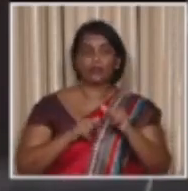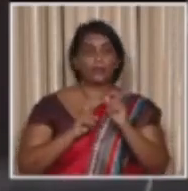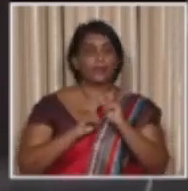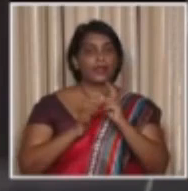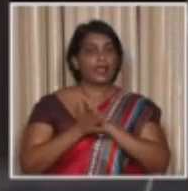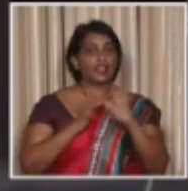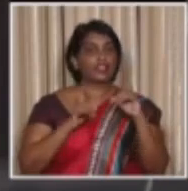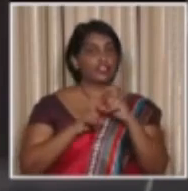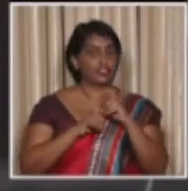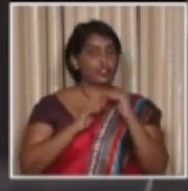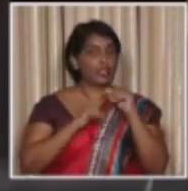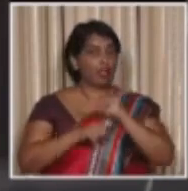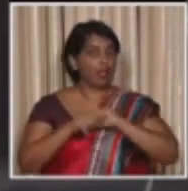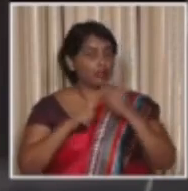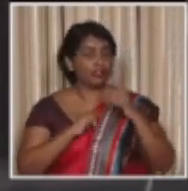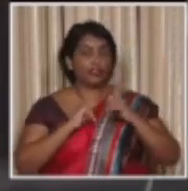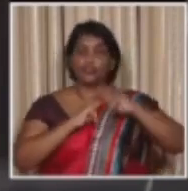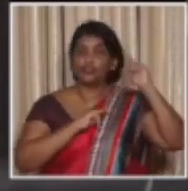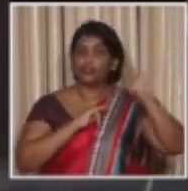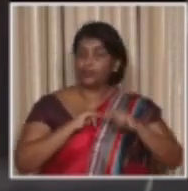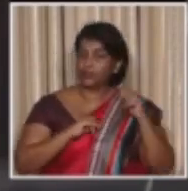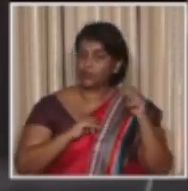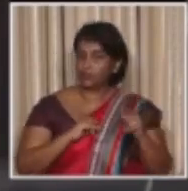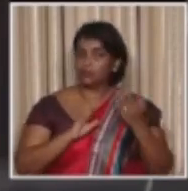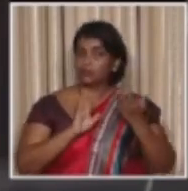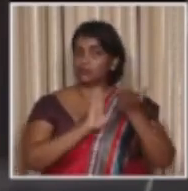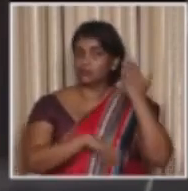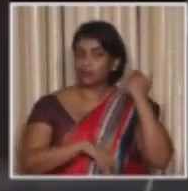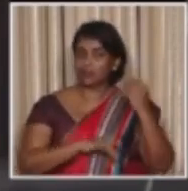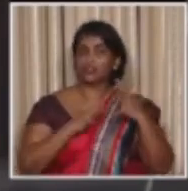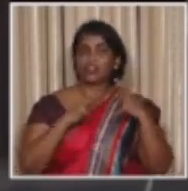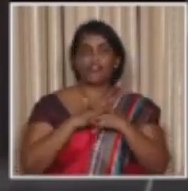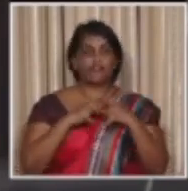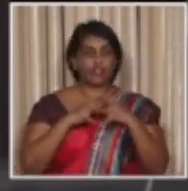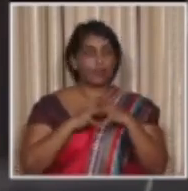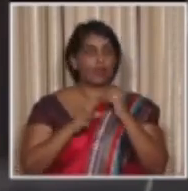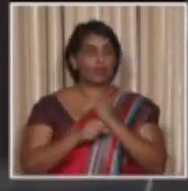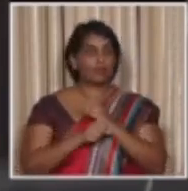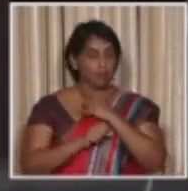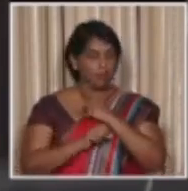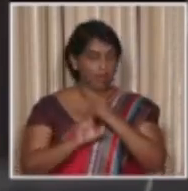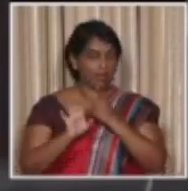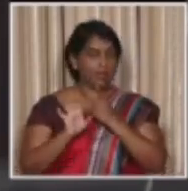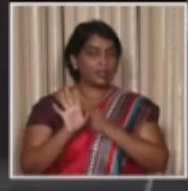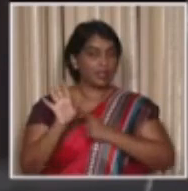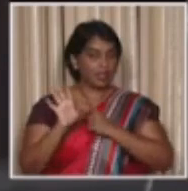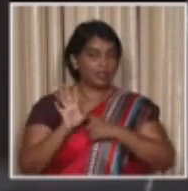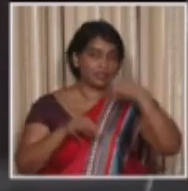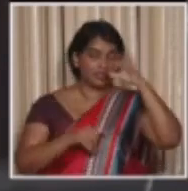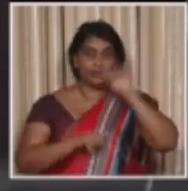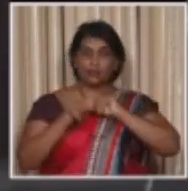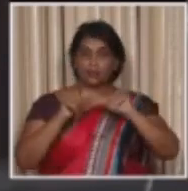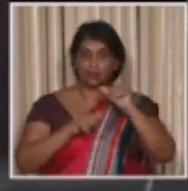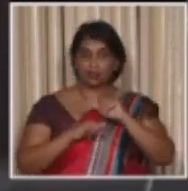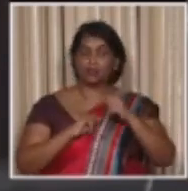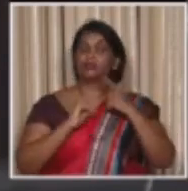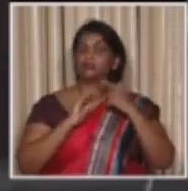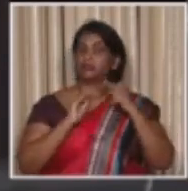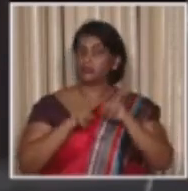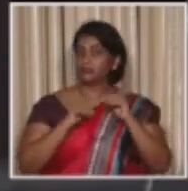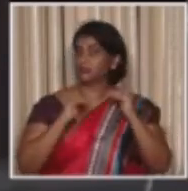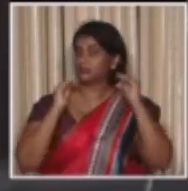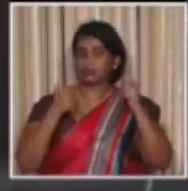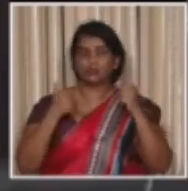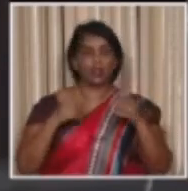උපාධි ආයතන තියෙනවා. විශ්වවිද්‍යාල එදා වික්‍රමාරච්චි ගම්පහ යක්කල් වික්‍රමාරච්චි ආයුර්වේද විද්‍යාලයෙන් නෙවෙයි විශ්වවිද්‍යාල මට්ටම